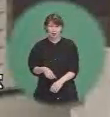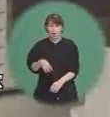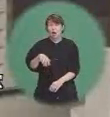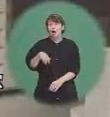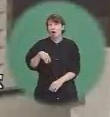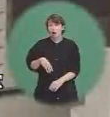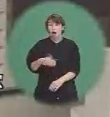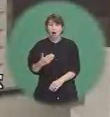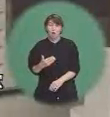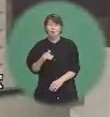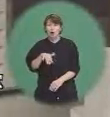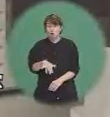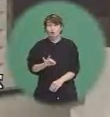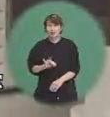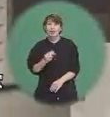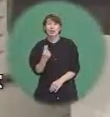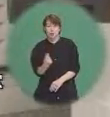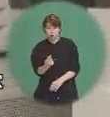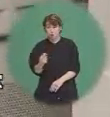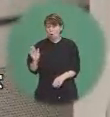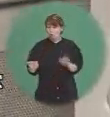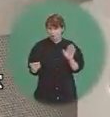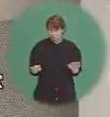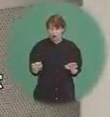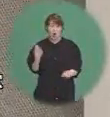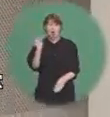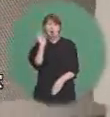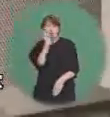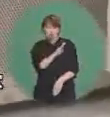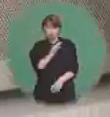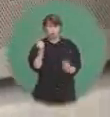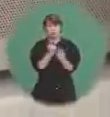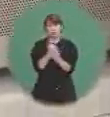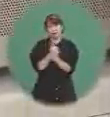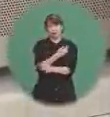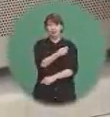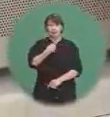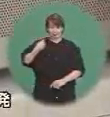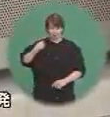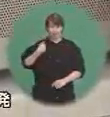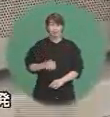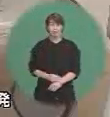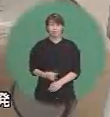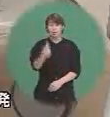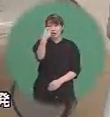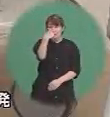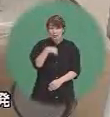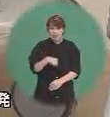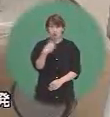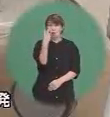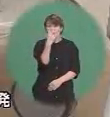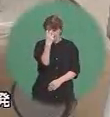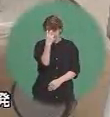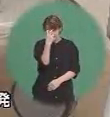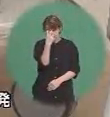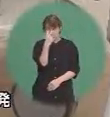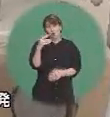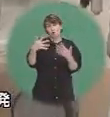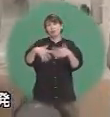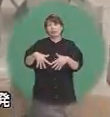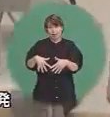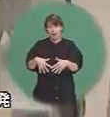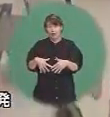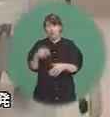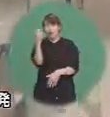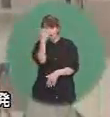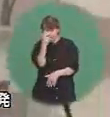グネットで固定するため着脱が簡単にできます。内視鏡検査装置は検査後ス